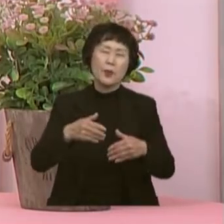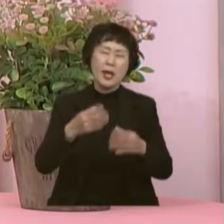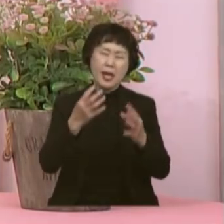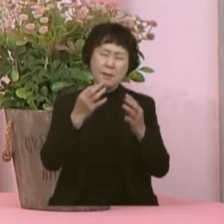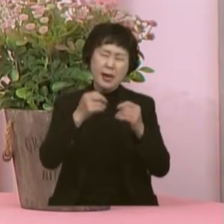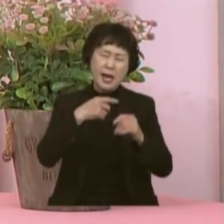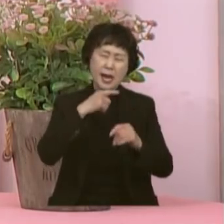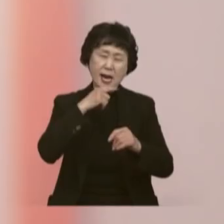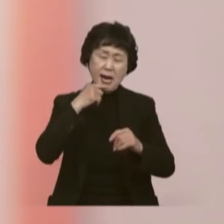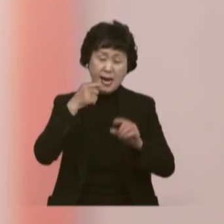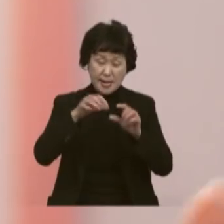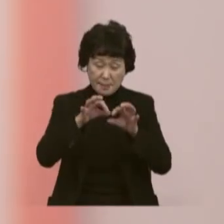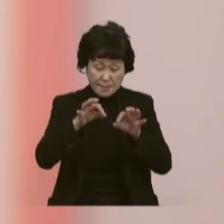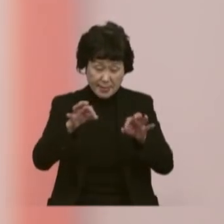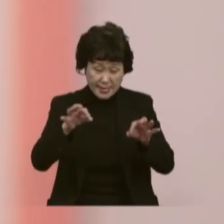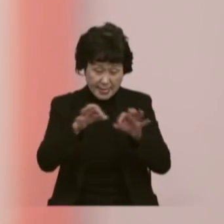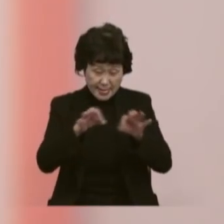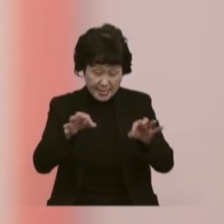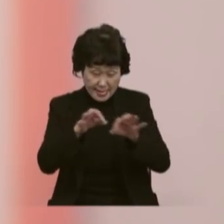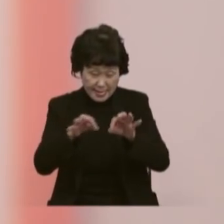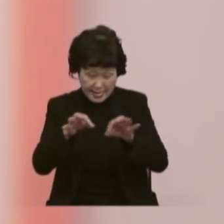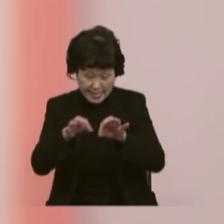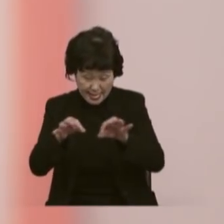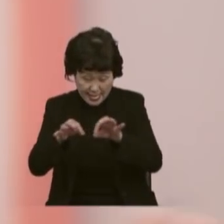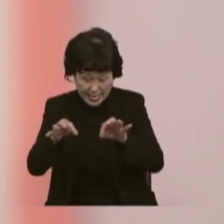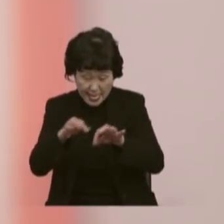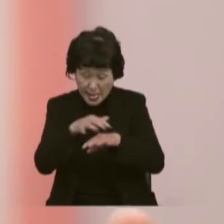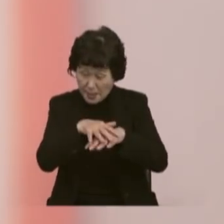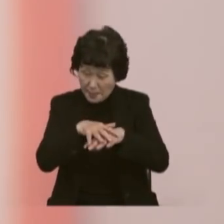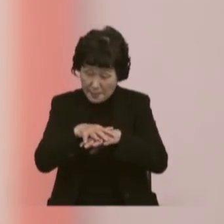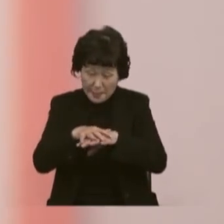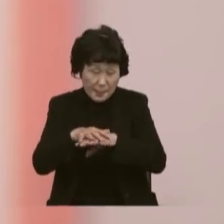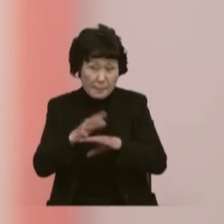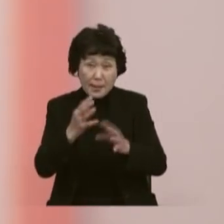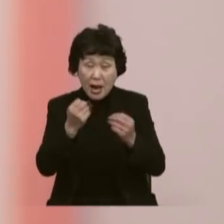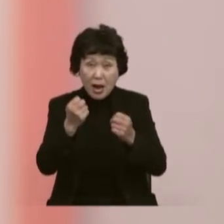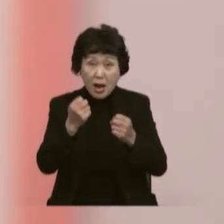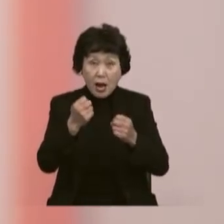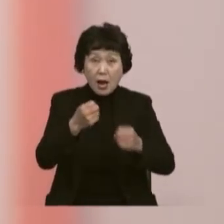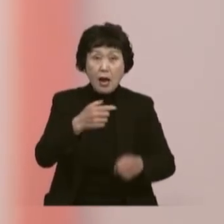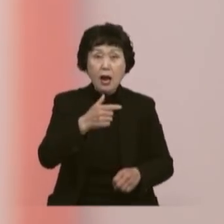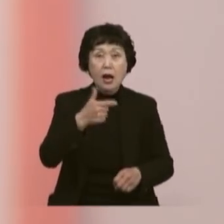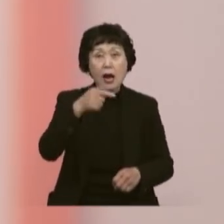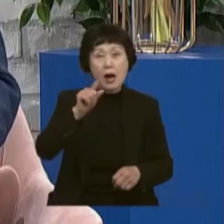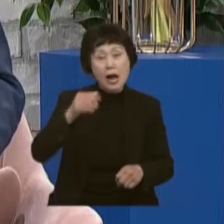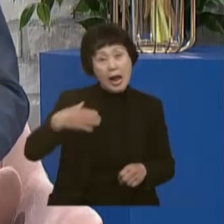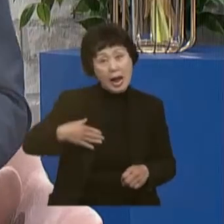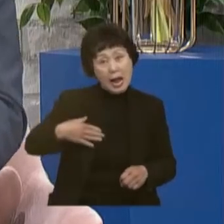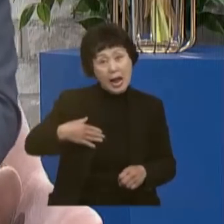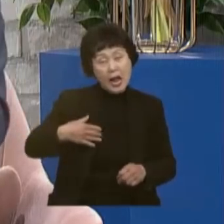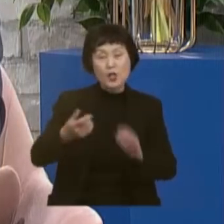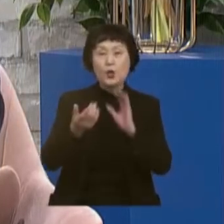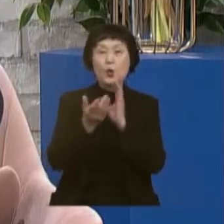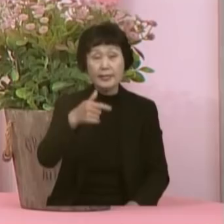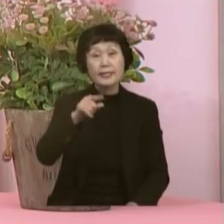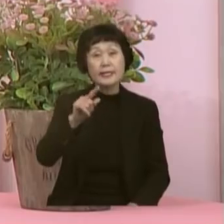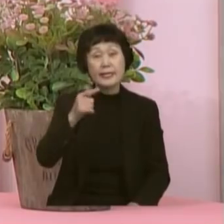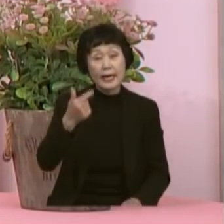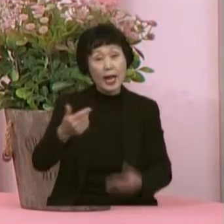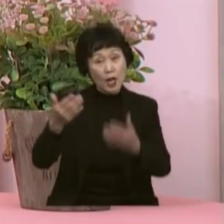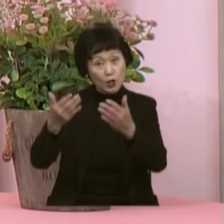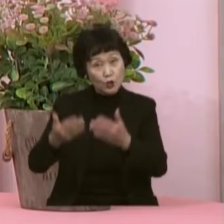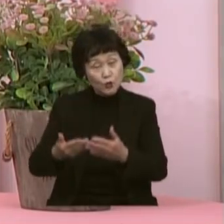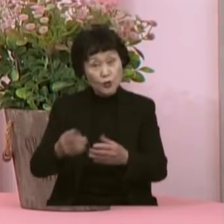그거 이식하는 의사들이 얘기하는데 간이식은 꽃 중에 꽃이래요. 예. 제일 어렵다고. 어마어마한 혈관들이.